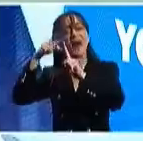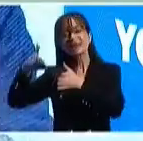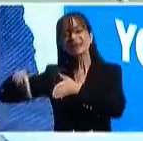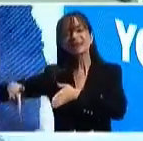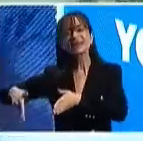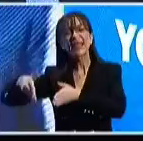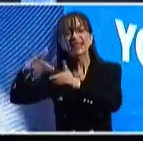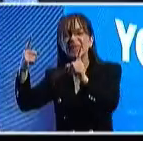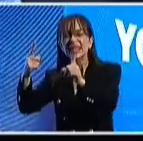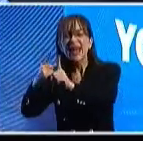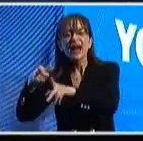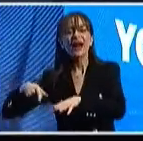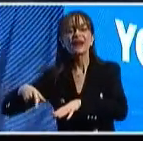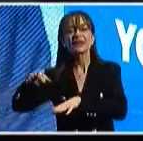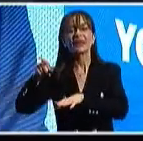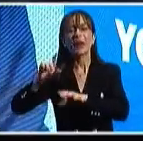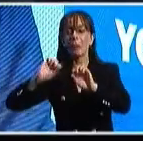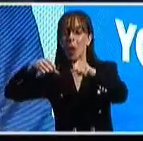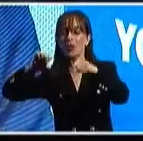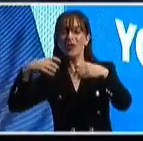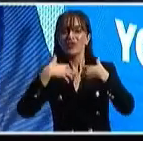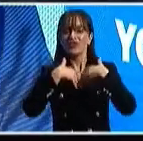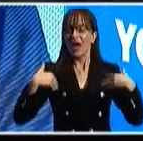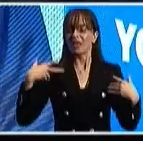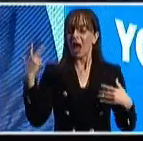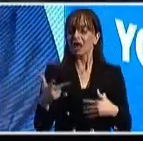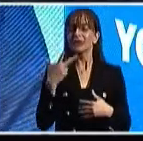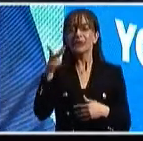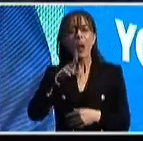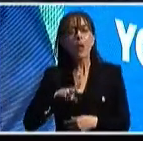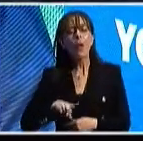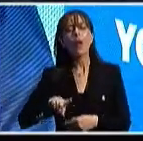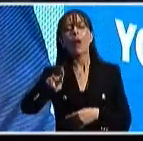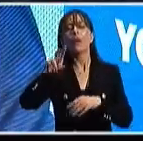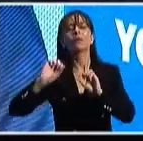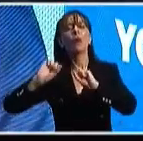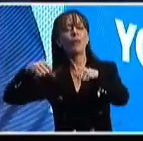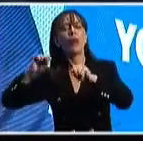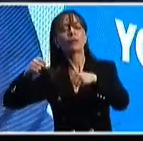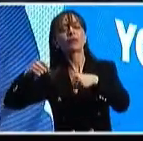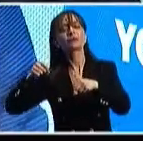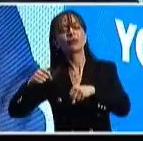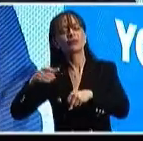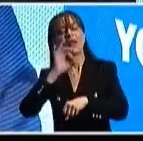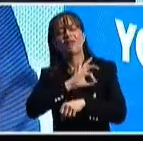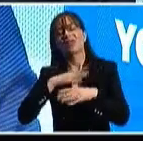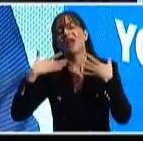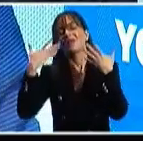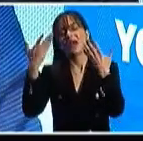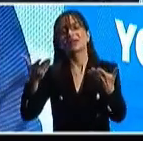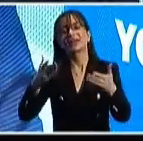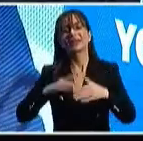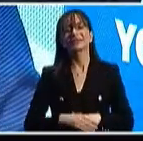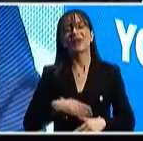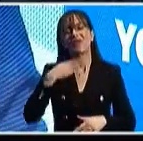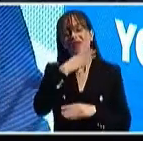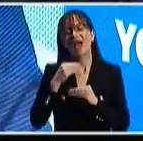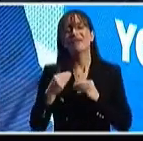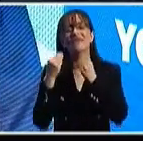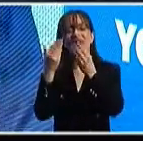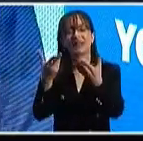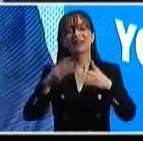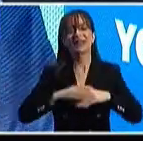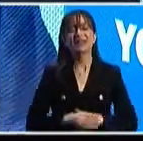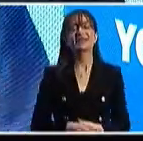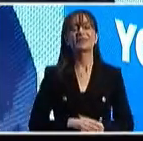güvenle hızlı bir şekilde burada yolculuk yapabilmelerine imkan sağlayacak bu adımı atıyor olacağız.